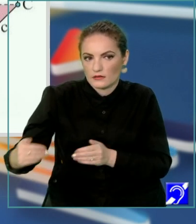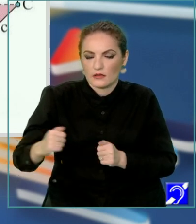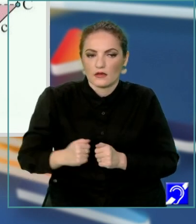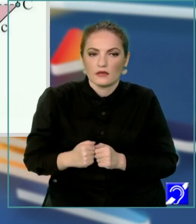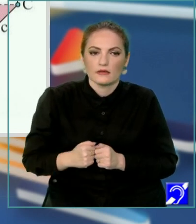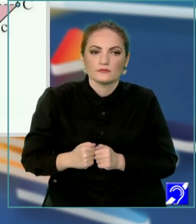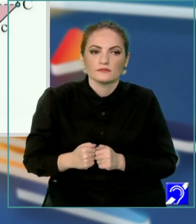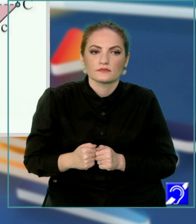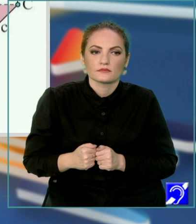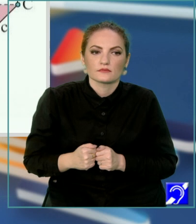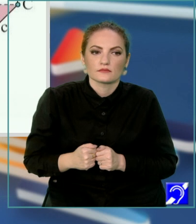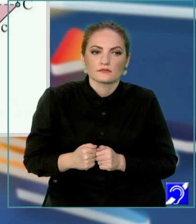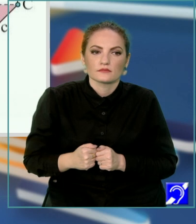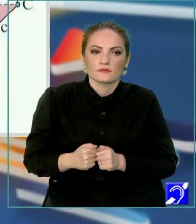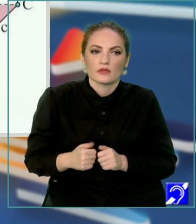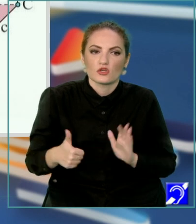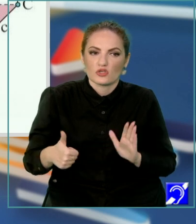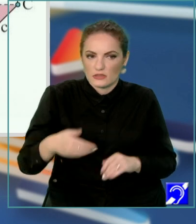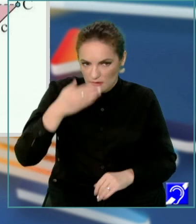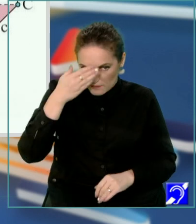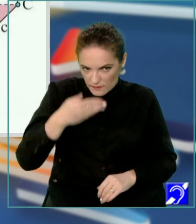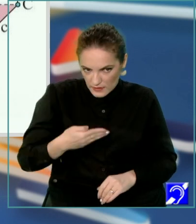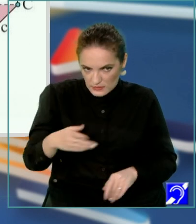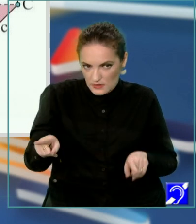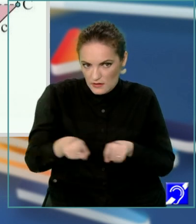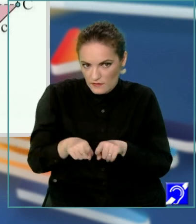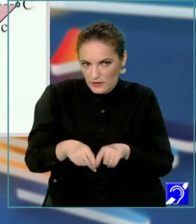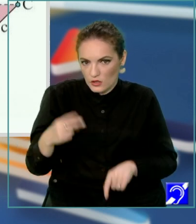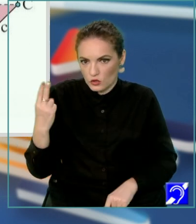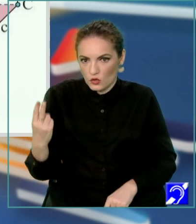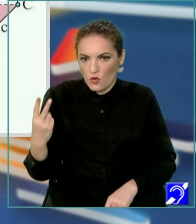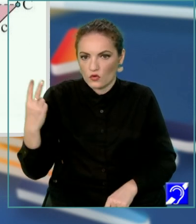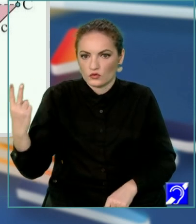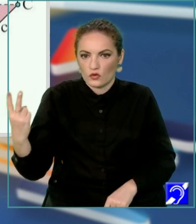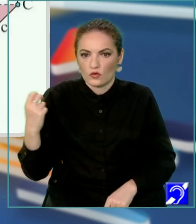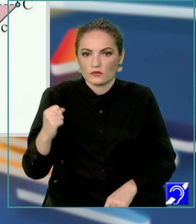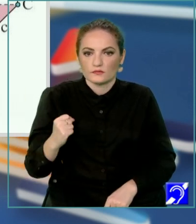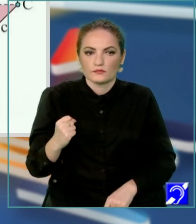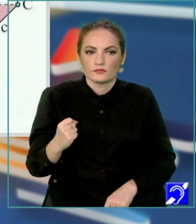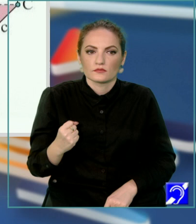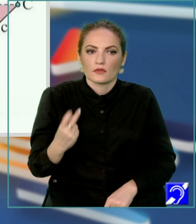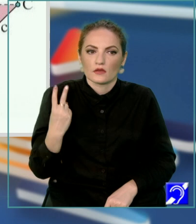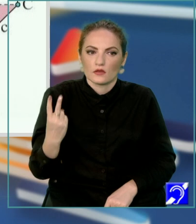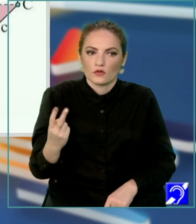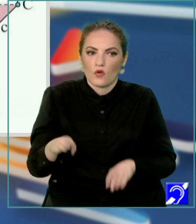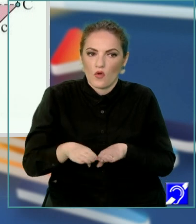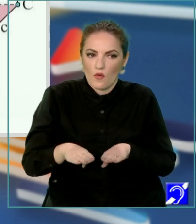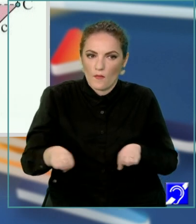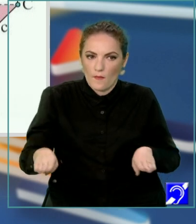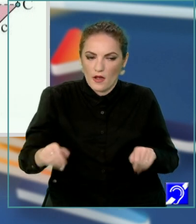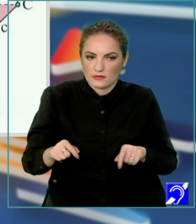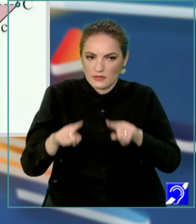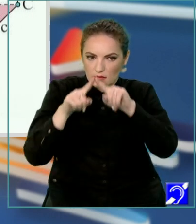prim șase fețe congruente două câte două două baze care sunt